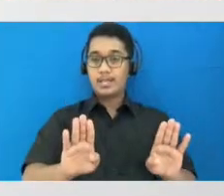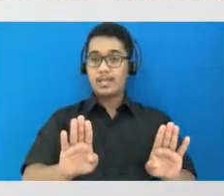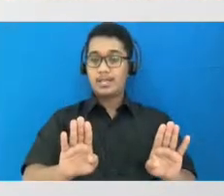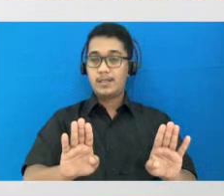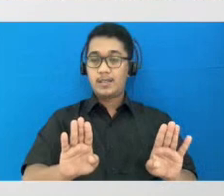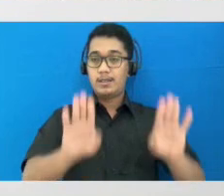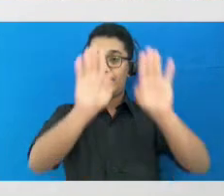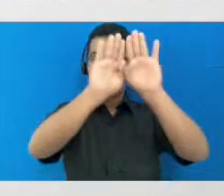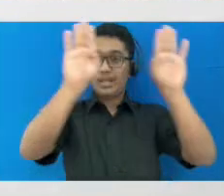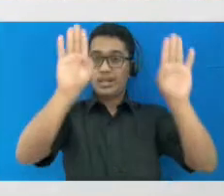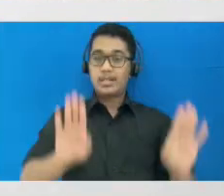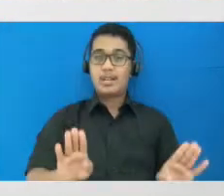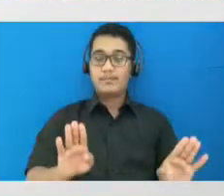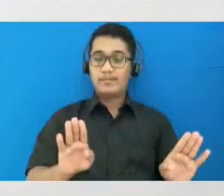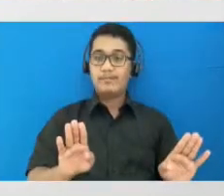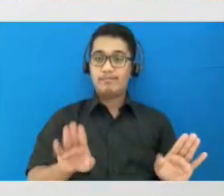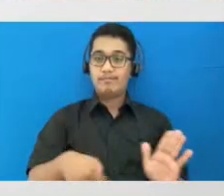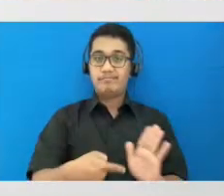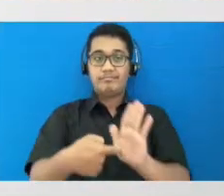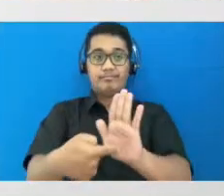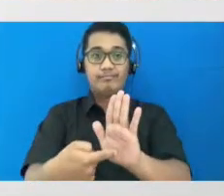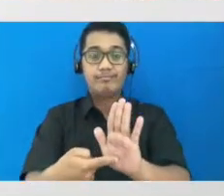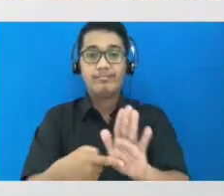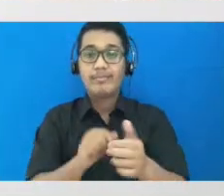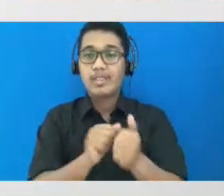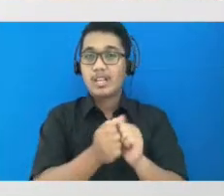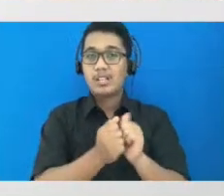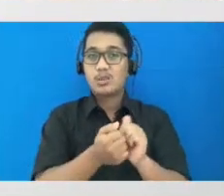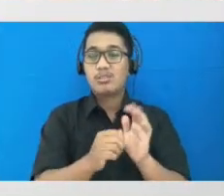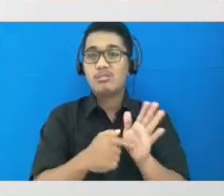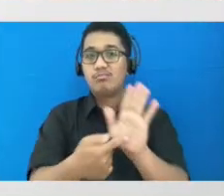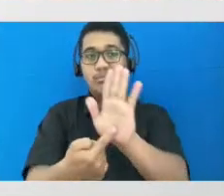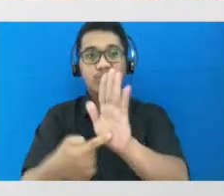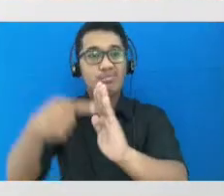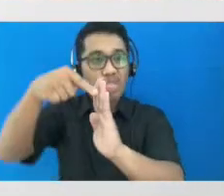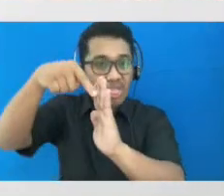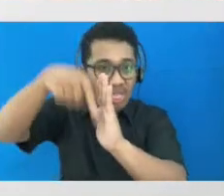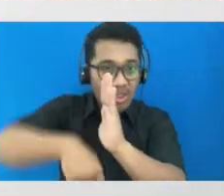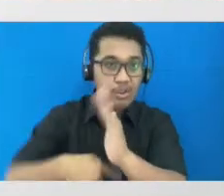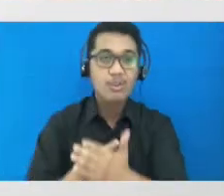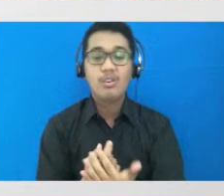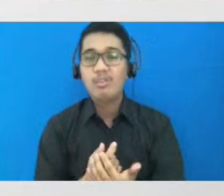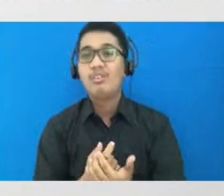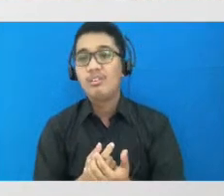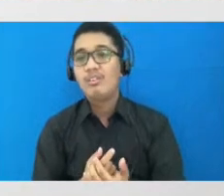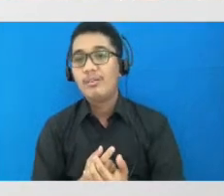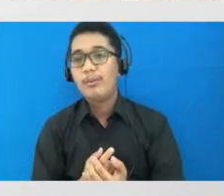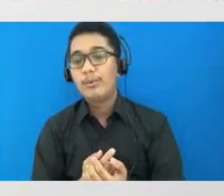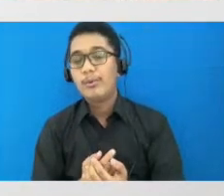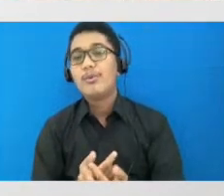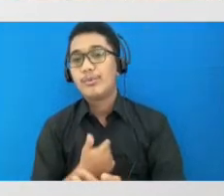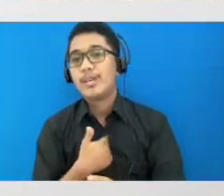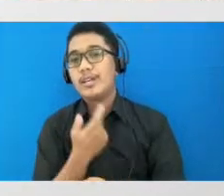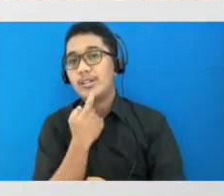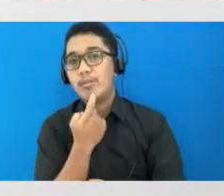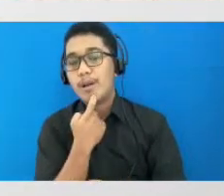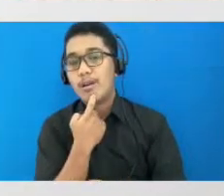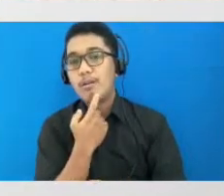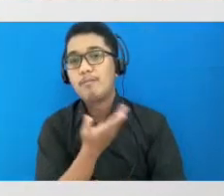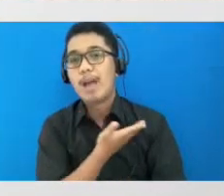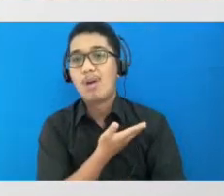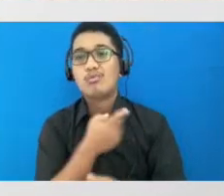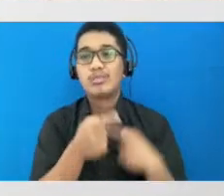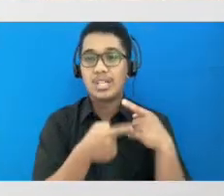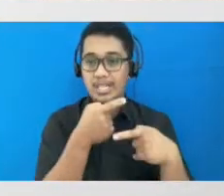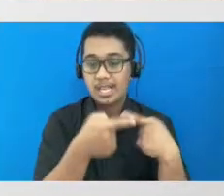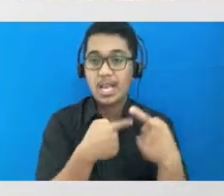yang akhirnya mengungkap kasus ini cukup detail. Nah, disinilah saya coba mau sharing ke